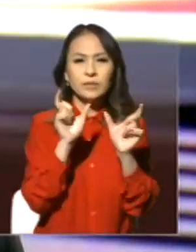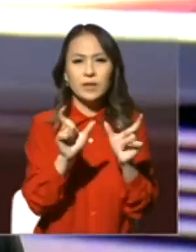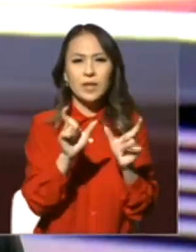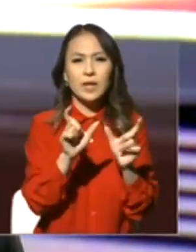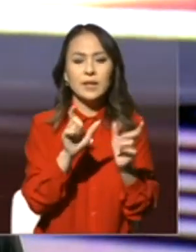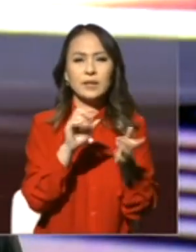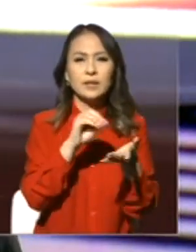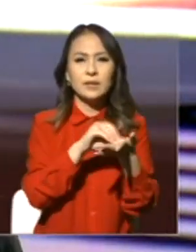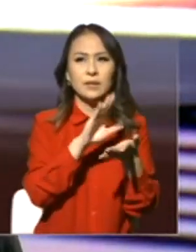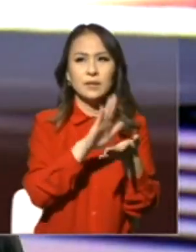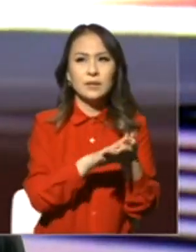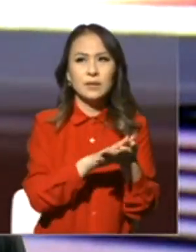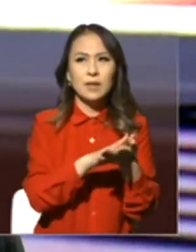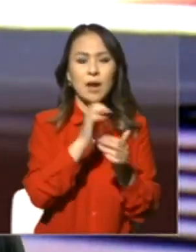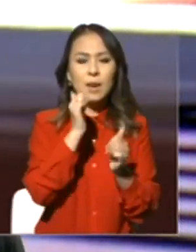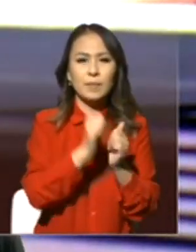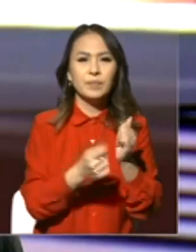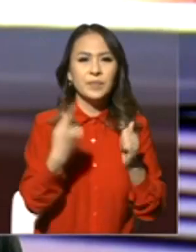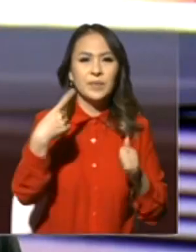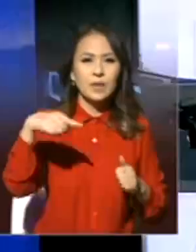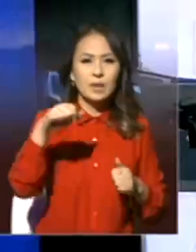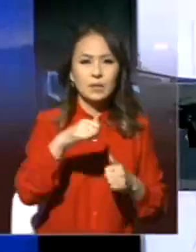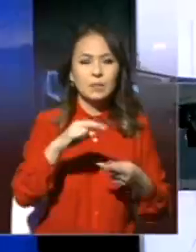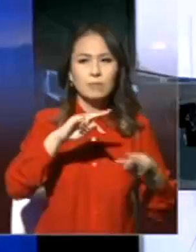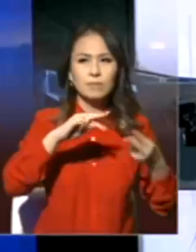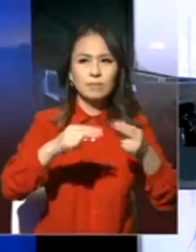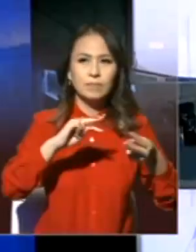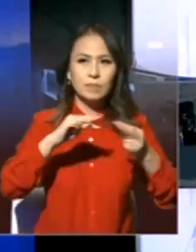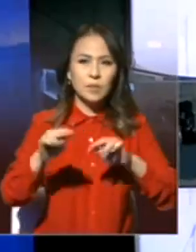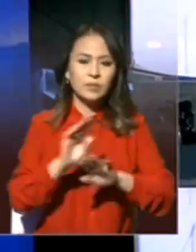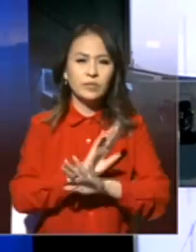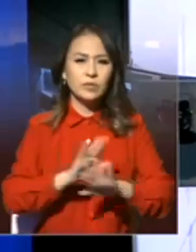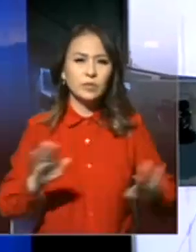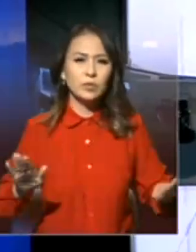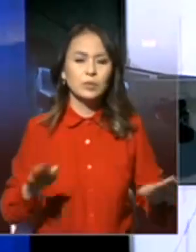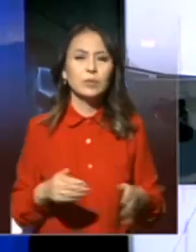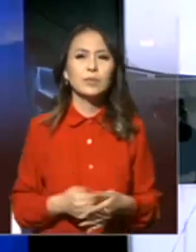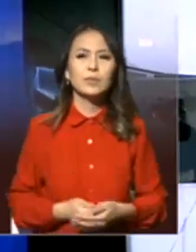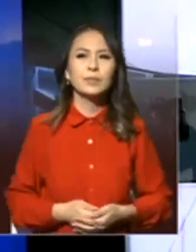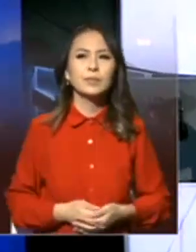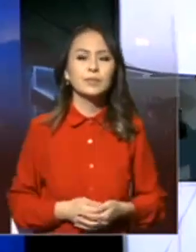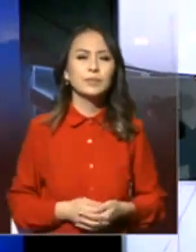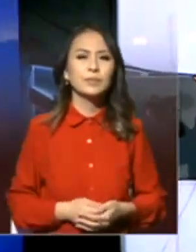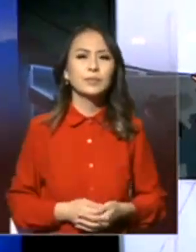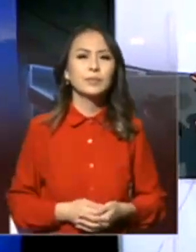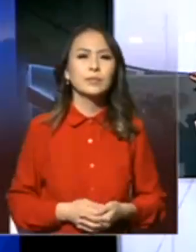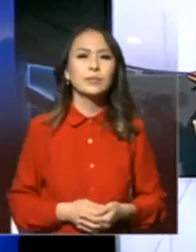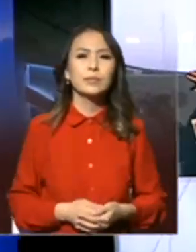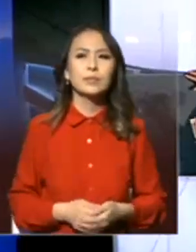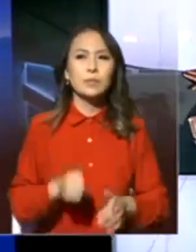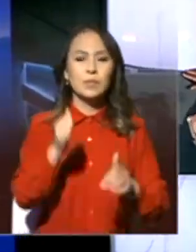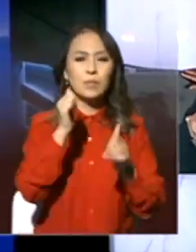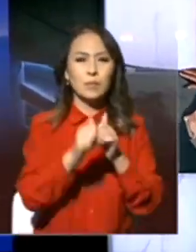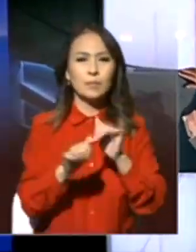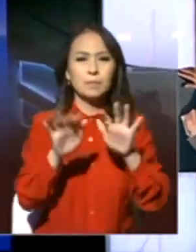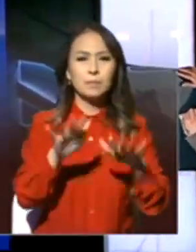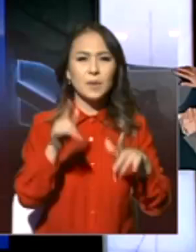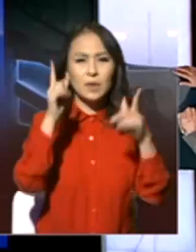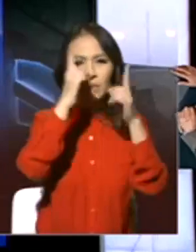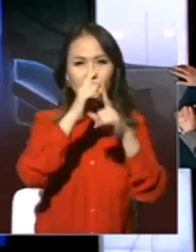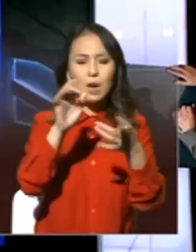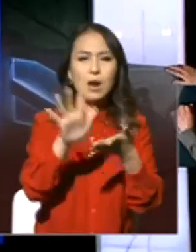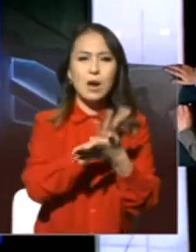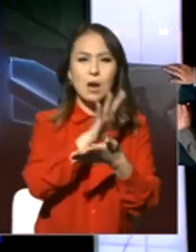бағасын жазып қоямыз, апта сайын ауысса ауысады. Содан кейін оны әрбір жерге ақпараттандыру жасап, газет,